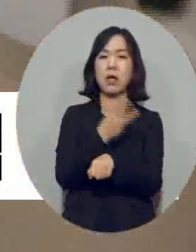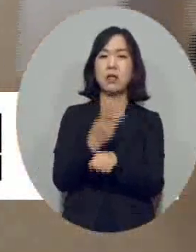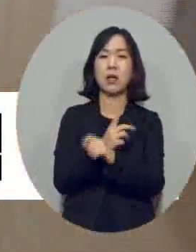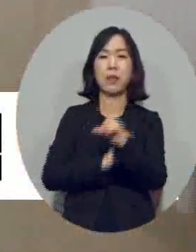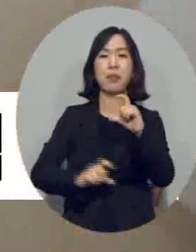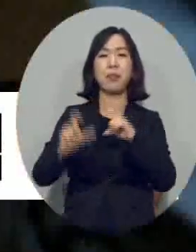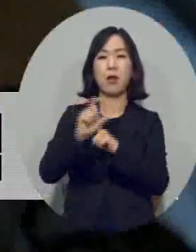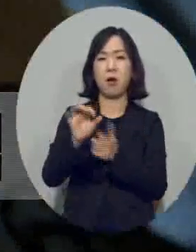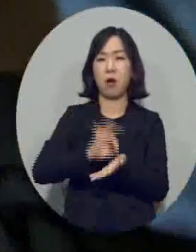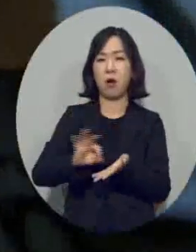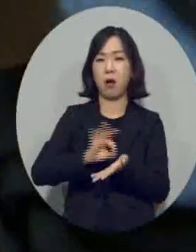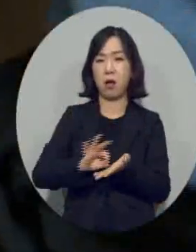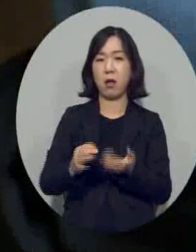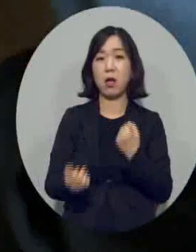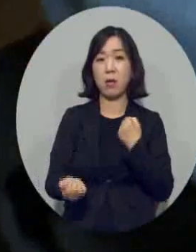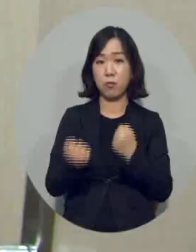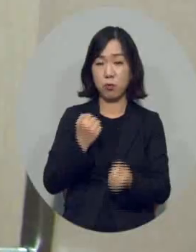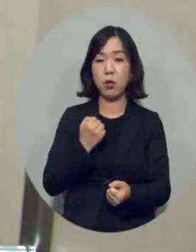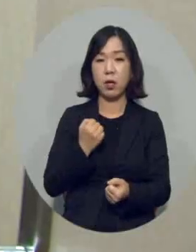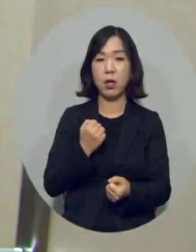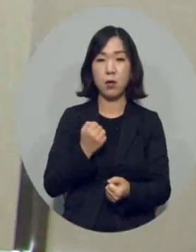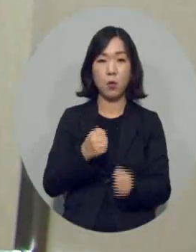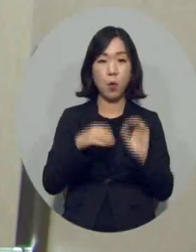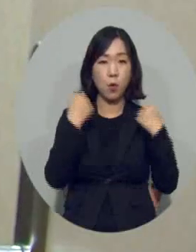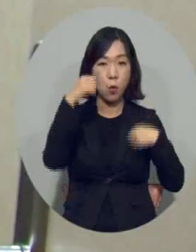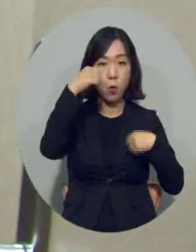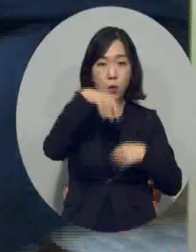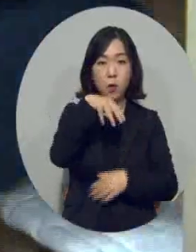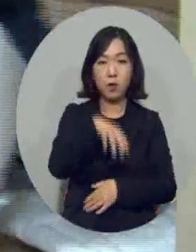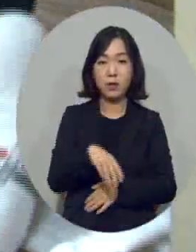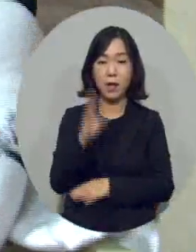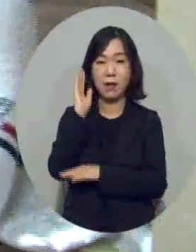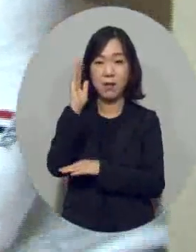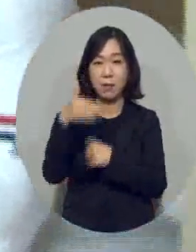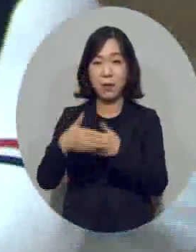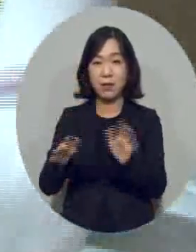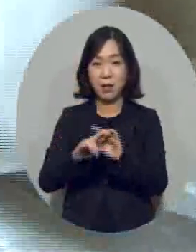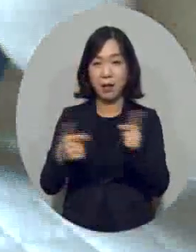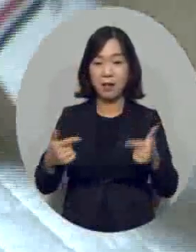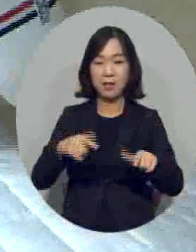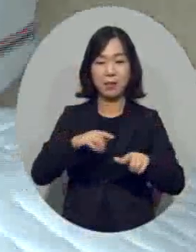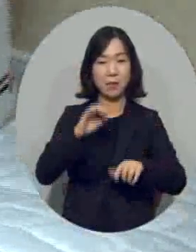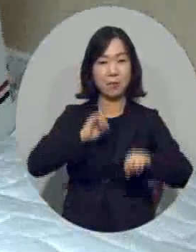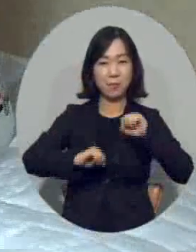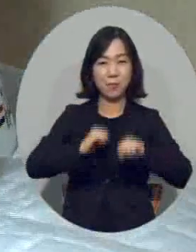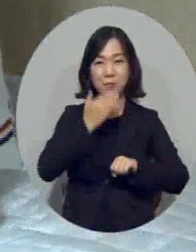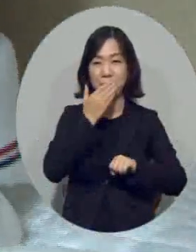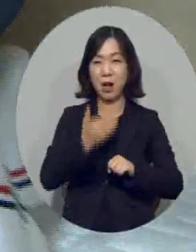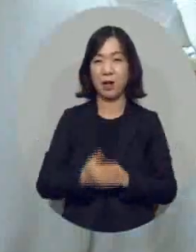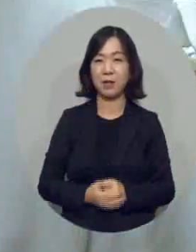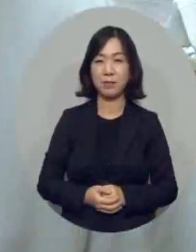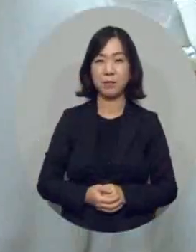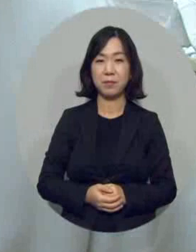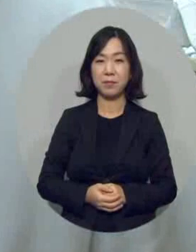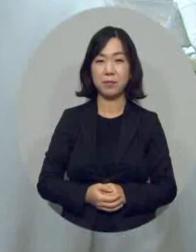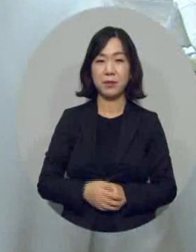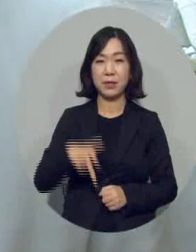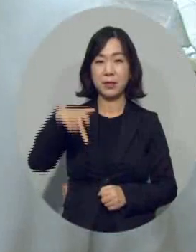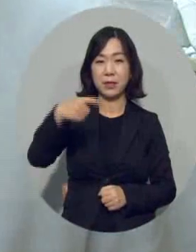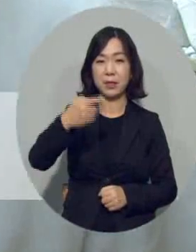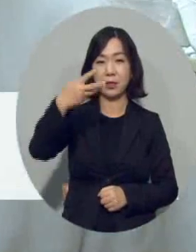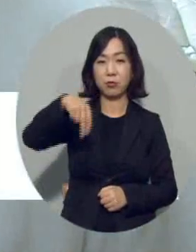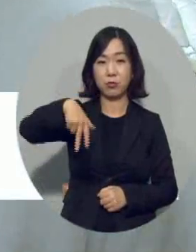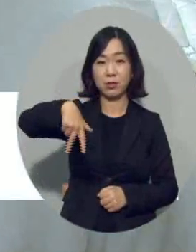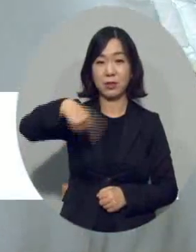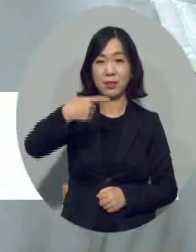더 걸리지만 공연장과 세미나실 등이 있어 배 안에서 다양한 활동을 즐길 수 있습니다. 크루즈는